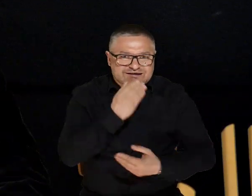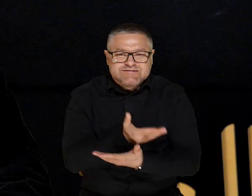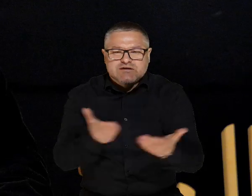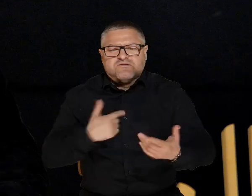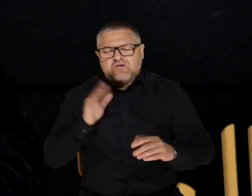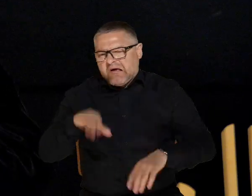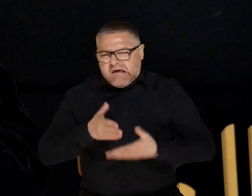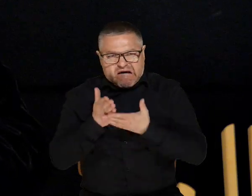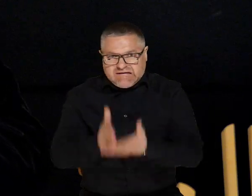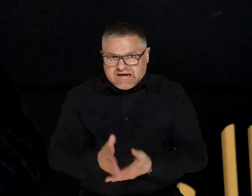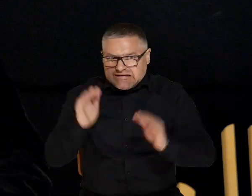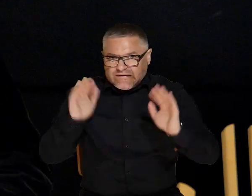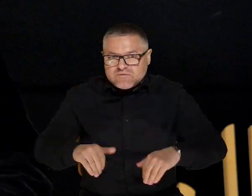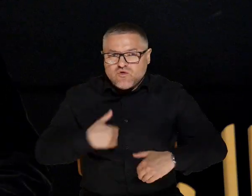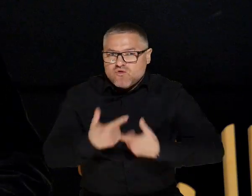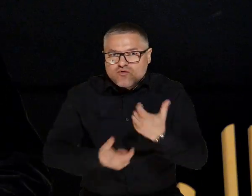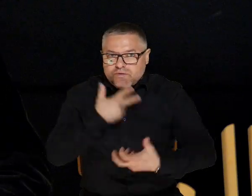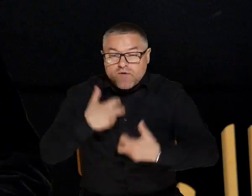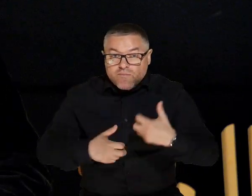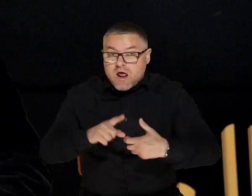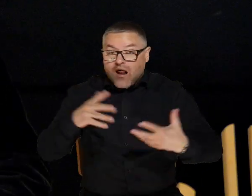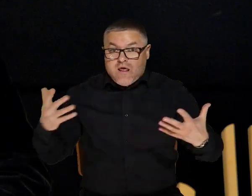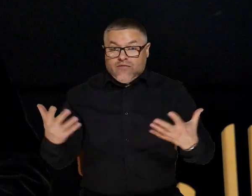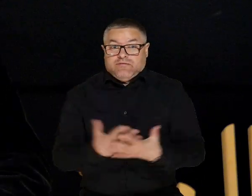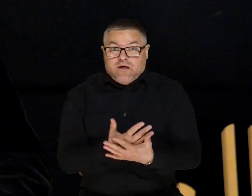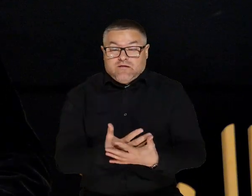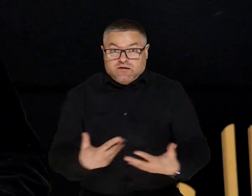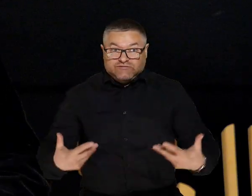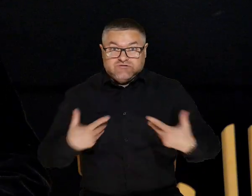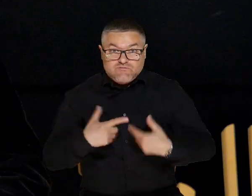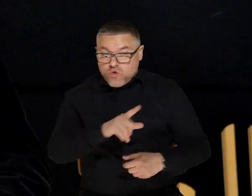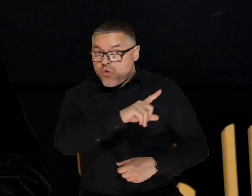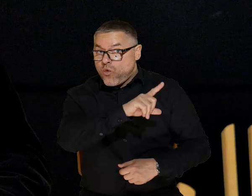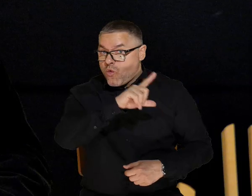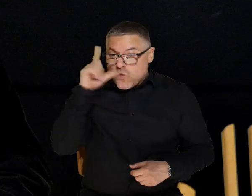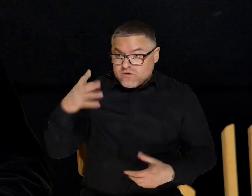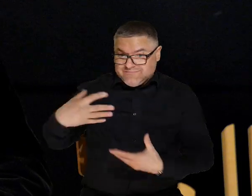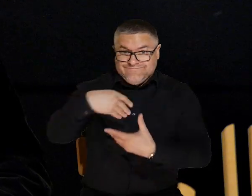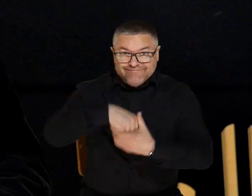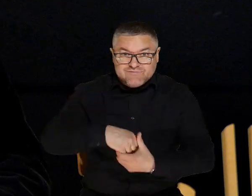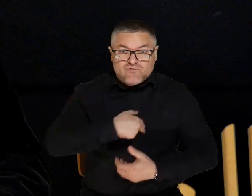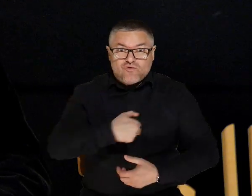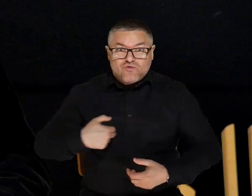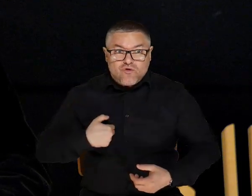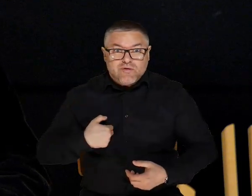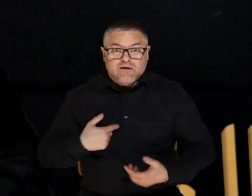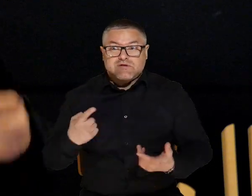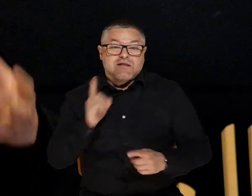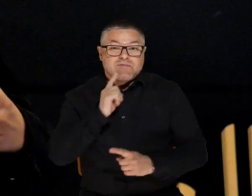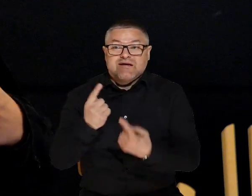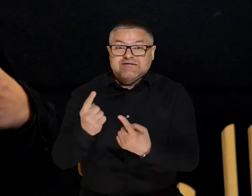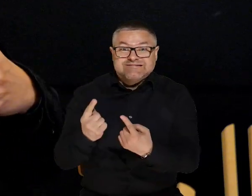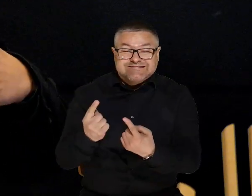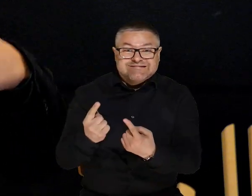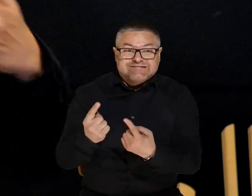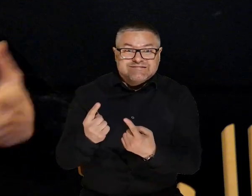tym sobie dawaliśmy radę. Ale że nagle zaczynamy żyć z ludźmi, którzy trafiają do nas sami będąc w tym,